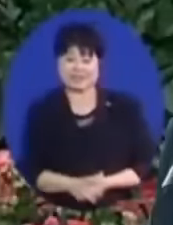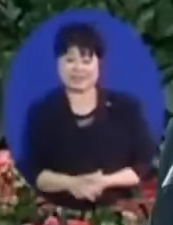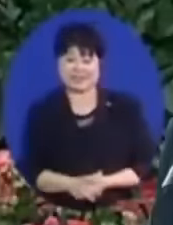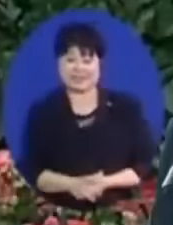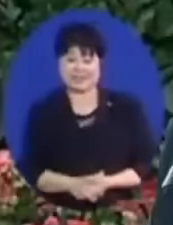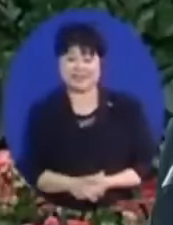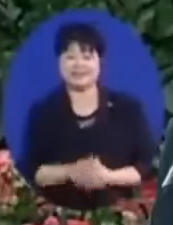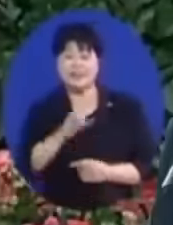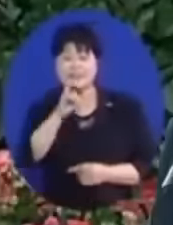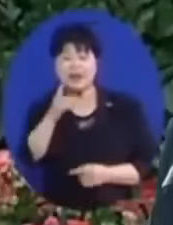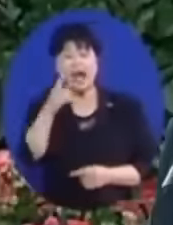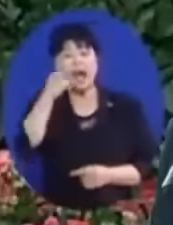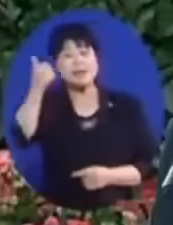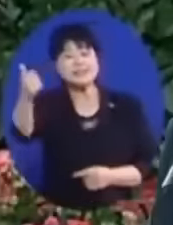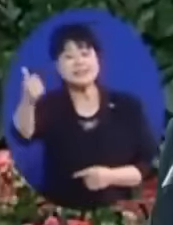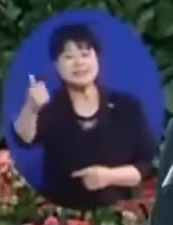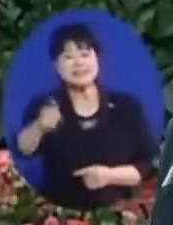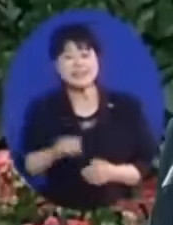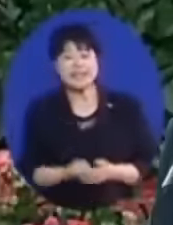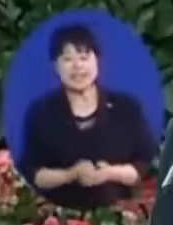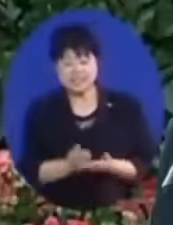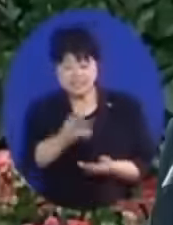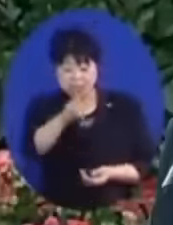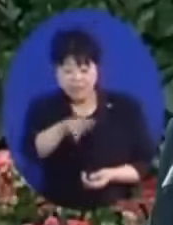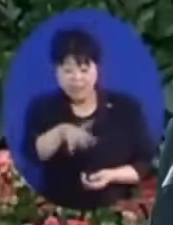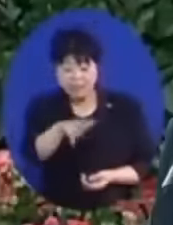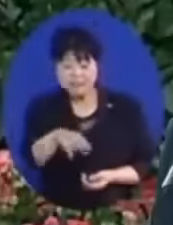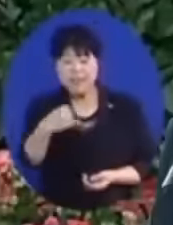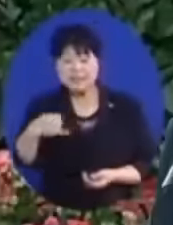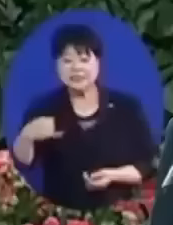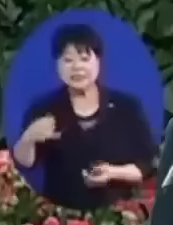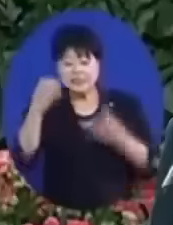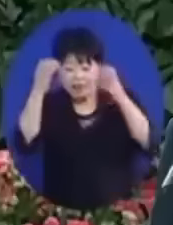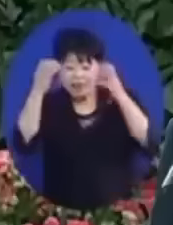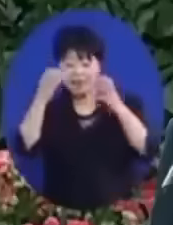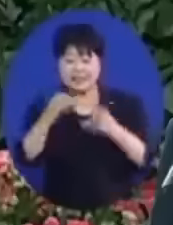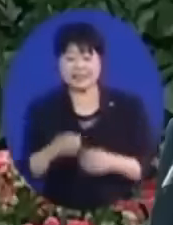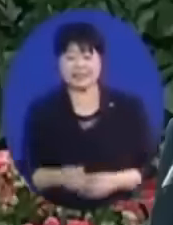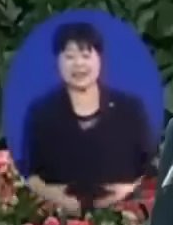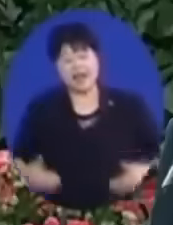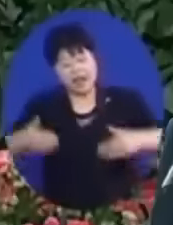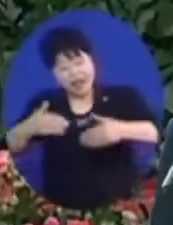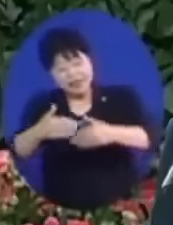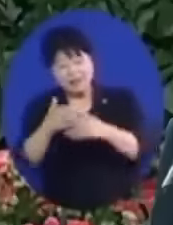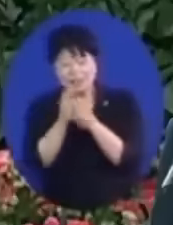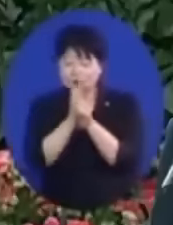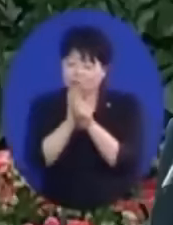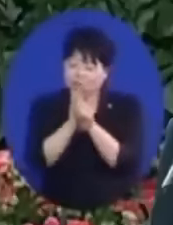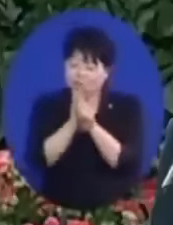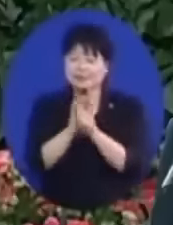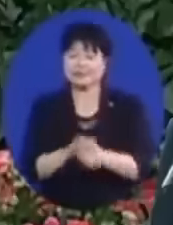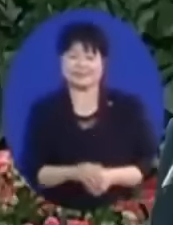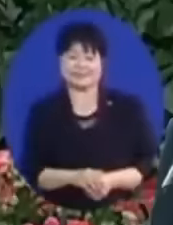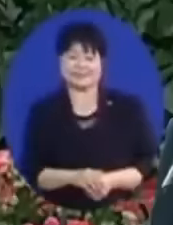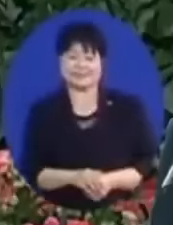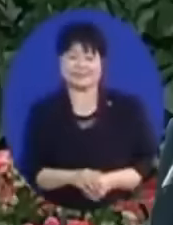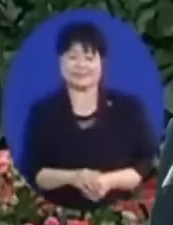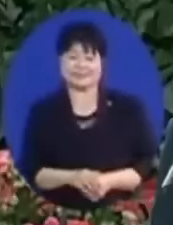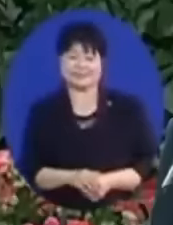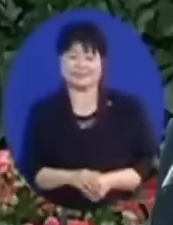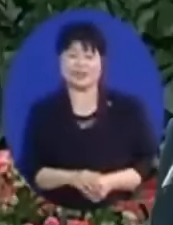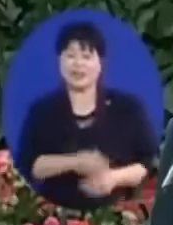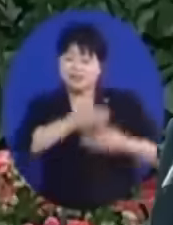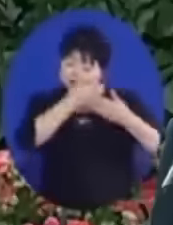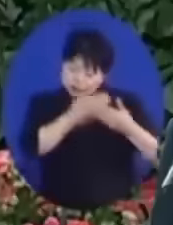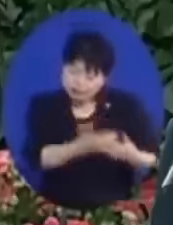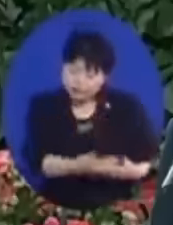저는 이렇게 말하는 어느 아버지의 글을 본 적이 있습니다. 나는 자녀들이 어릴 때부터 자주 안아주었습니다. 그리고 그들이 나에게 얼마나